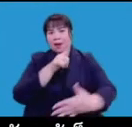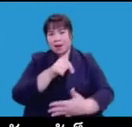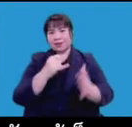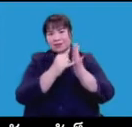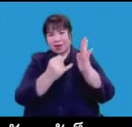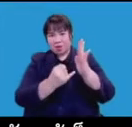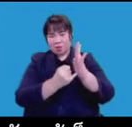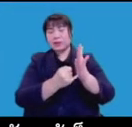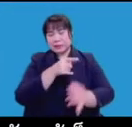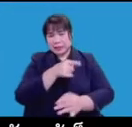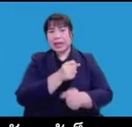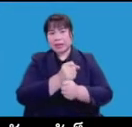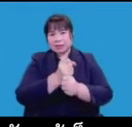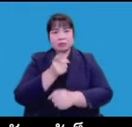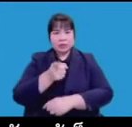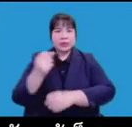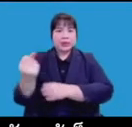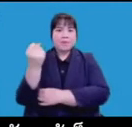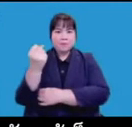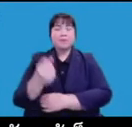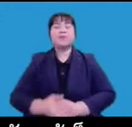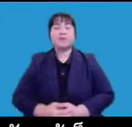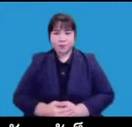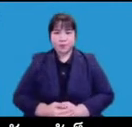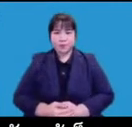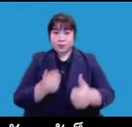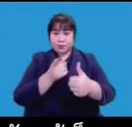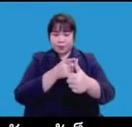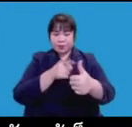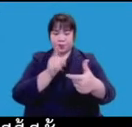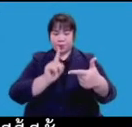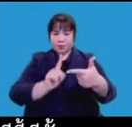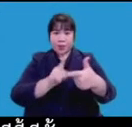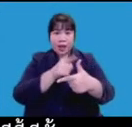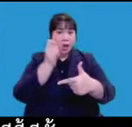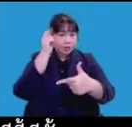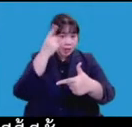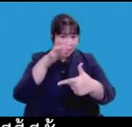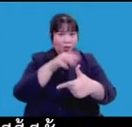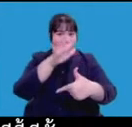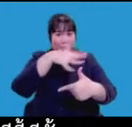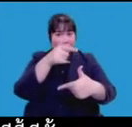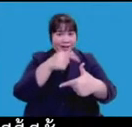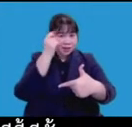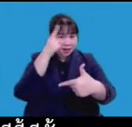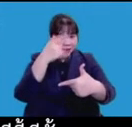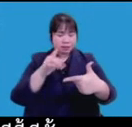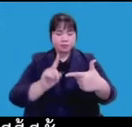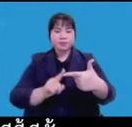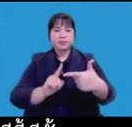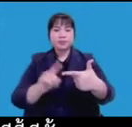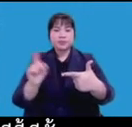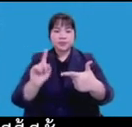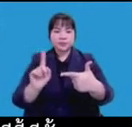ของจังหวัดที่จะต้องทำกันอย่างเต็มที่นะครับประการต่อมาเมื่อมีความเข้าใจในแนวทางเชิงนโยบายในแนวท